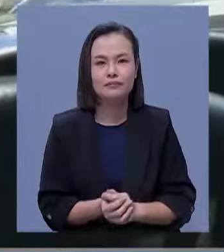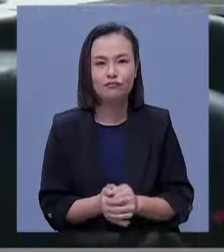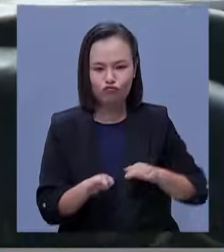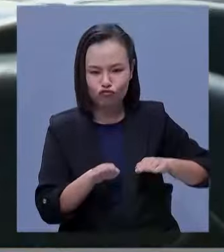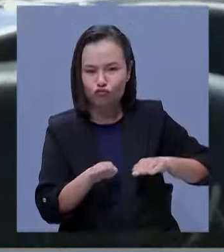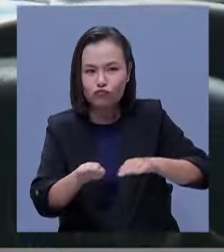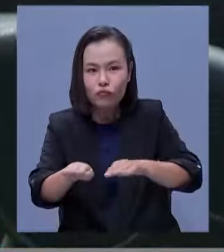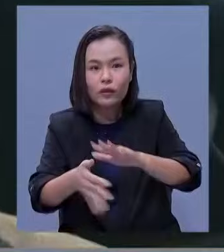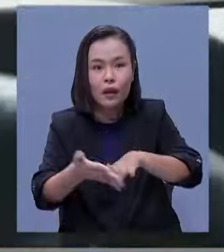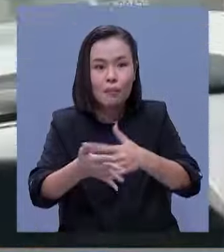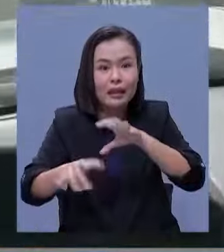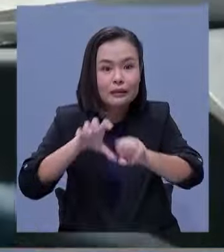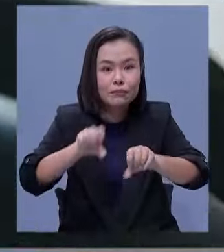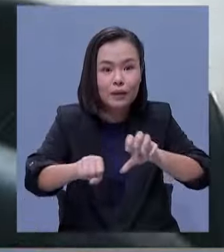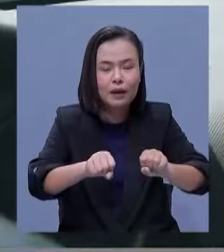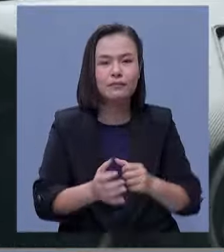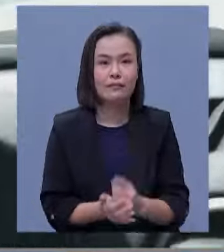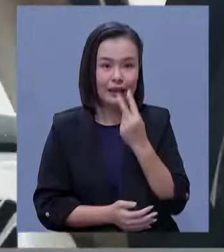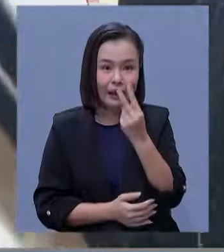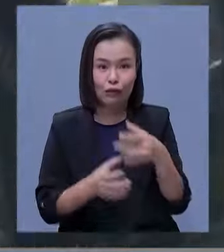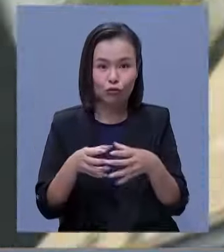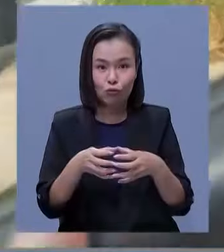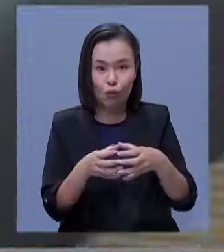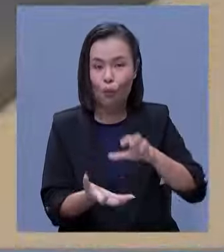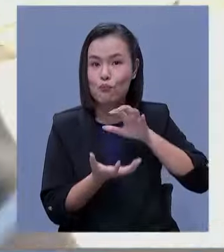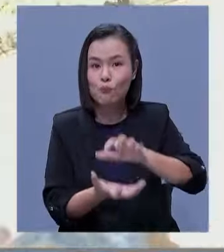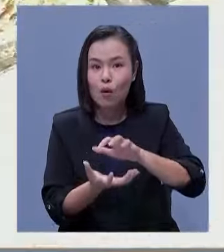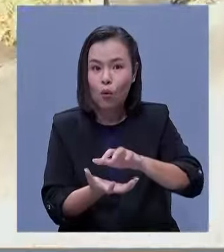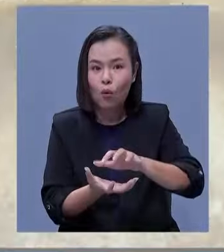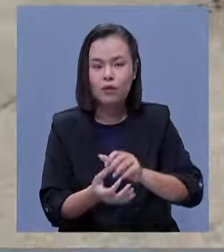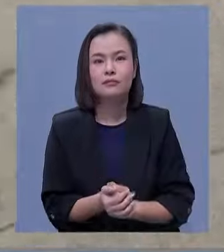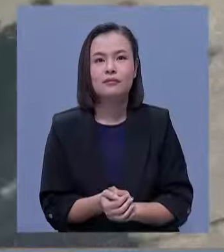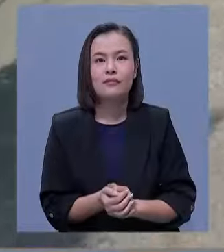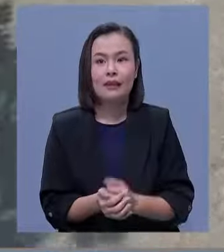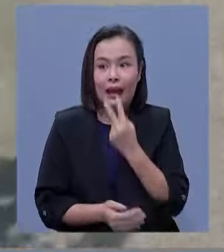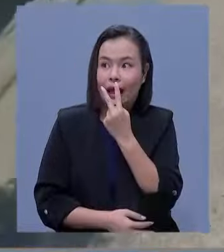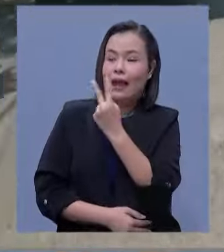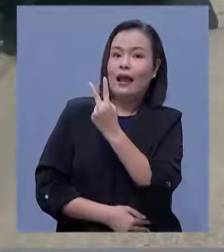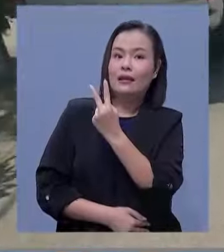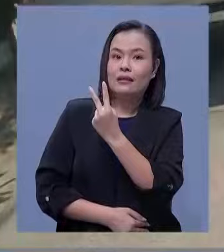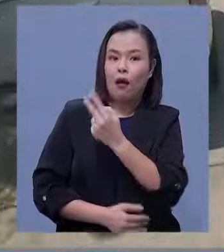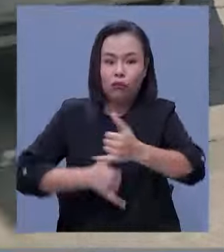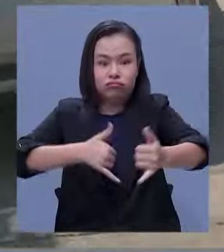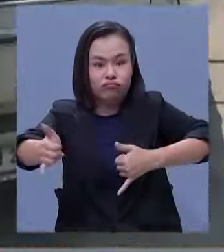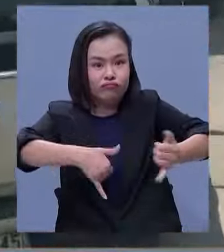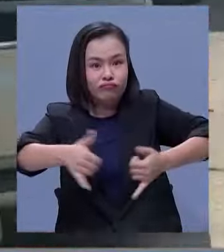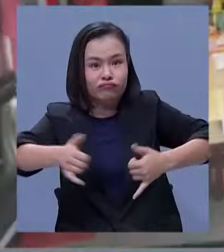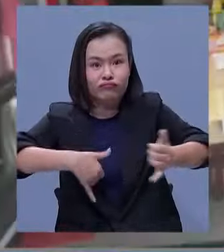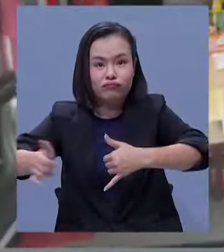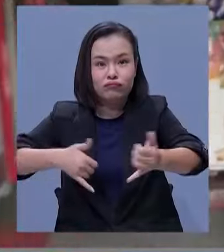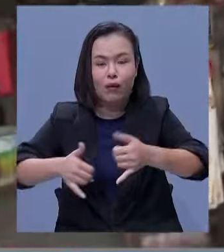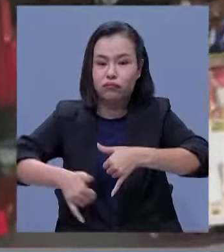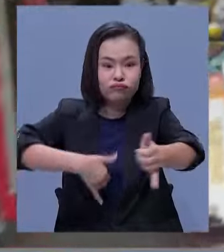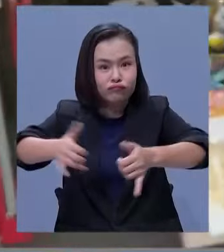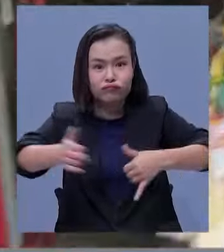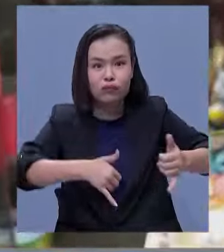นะวางแผนในการจับกุมพอไปเจอกลุ่มคนเล่นพนันไฮโลปุ๊บนักพนันที่เห็นเจ้าหน้าที่เป็นไง แตกกระเจิง แตกกระเจิงหนีคนละทิศ